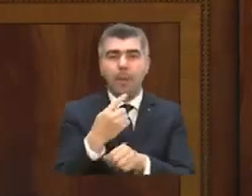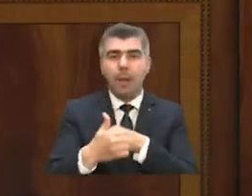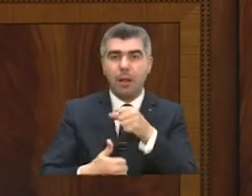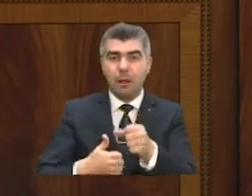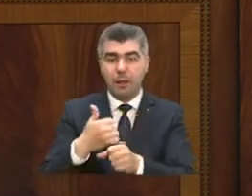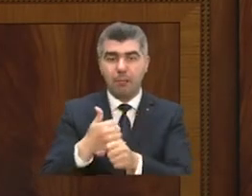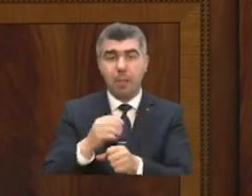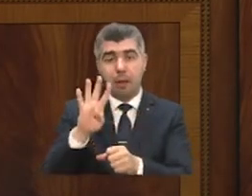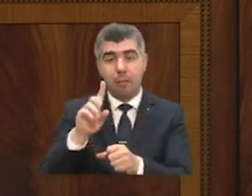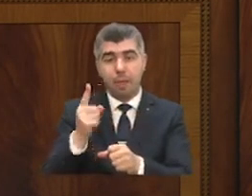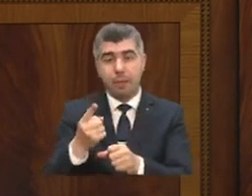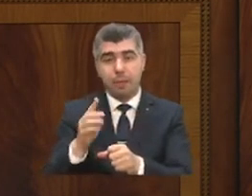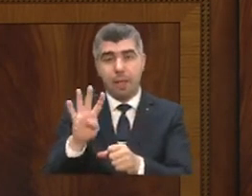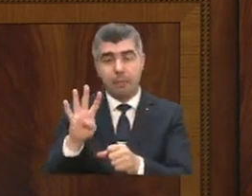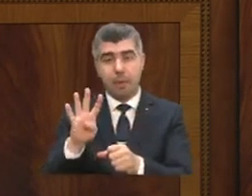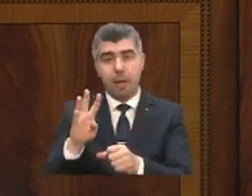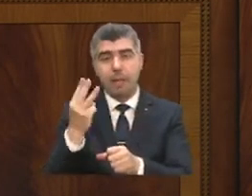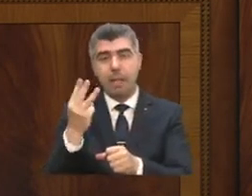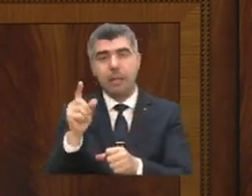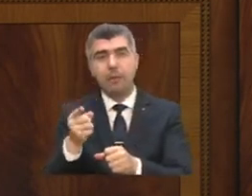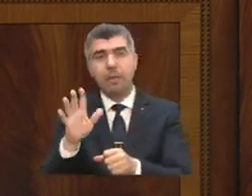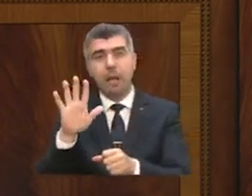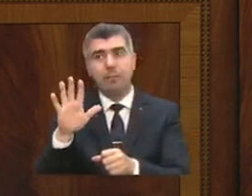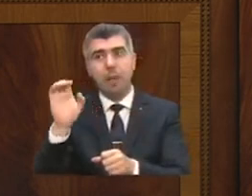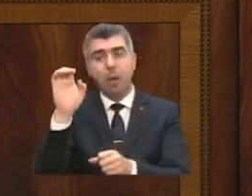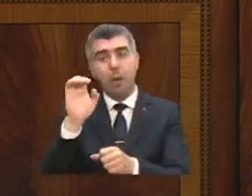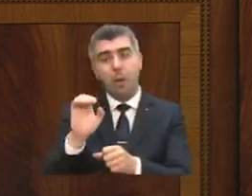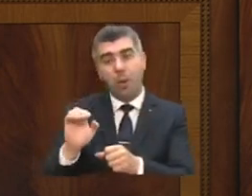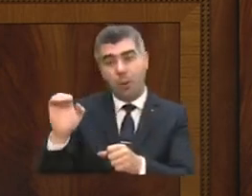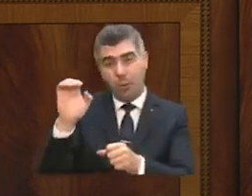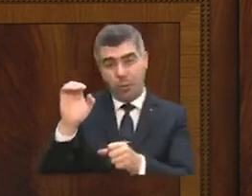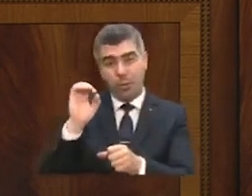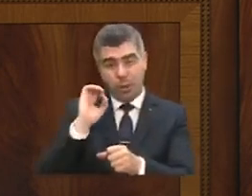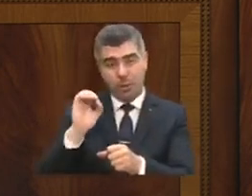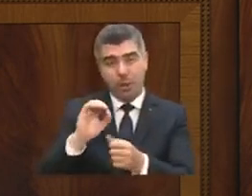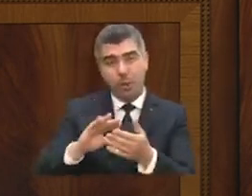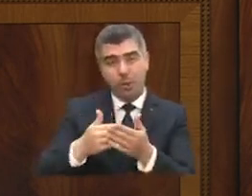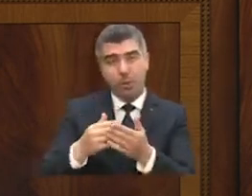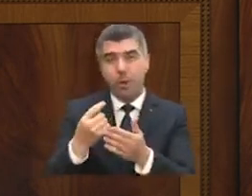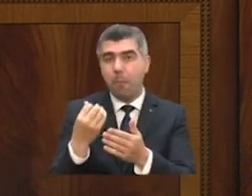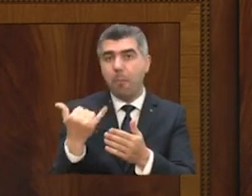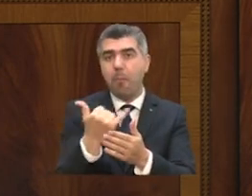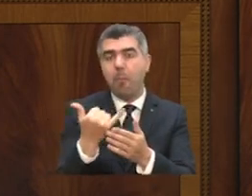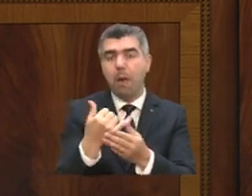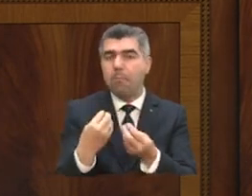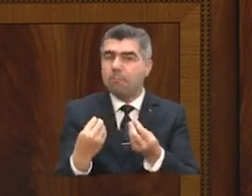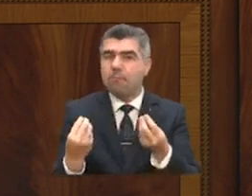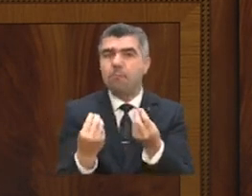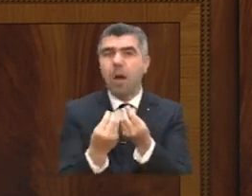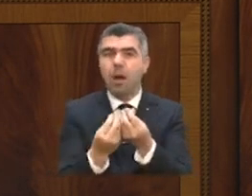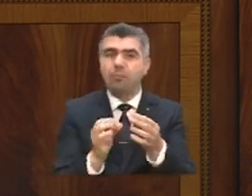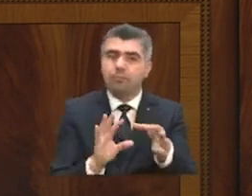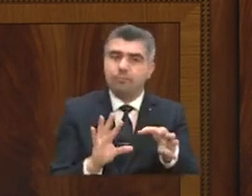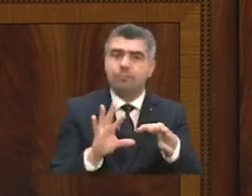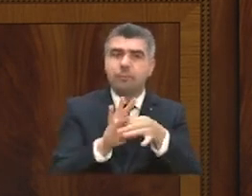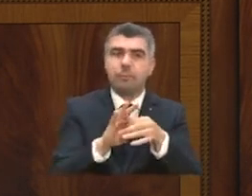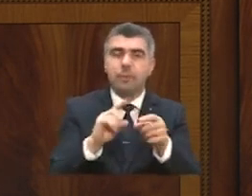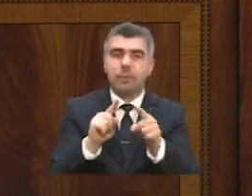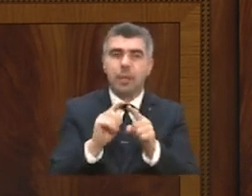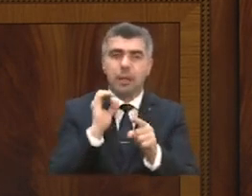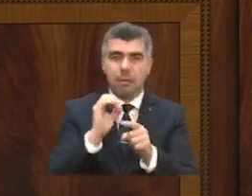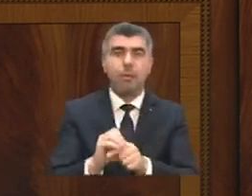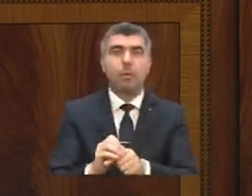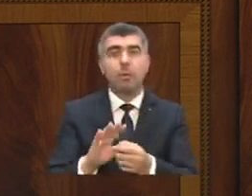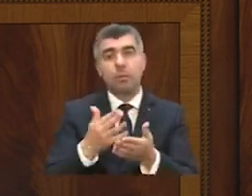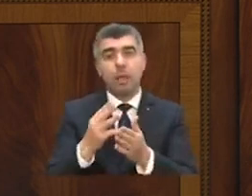4.4 إلى 3.5 في منطقة الأورو الشريك الاقتصادي الأساسي لبلادنا، حيث سيتراجع النمو